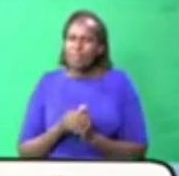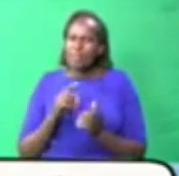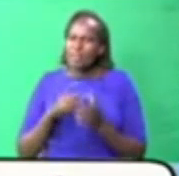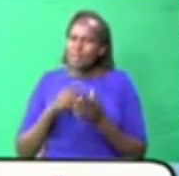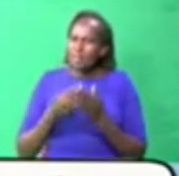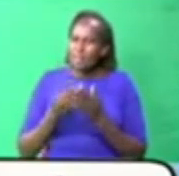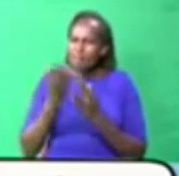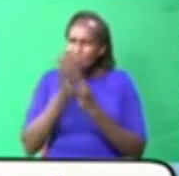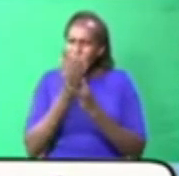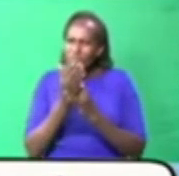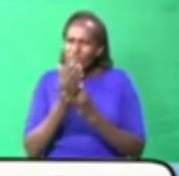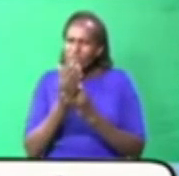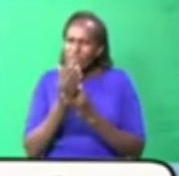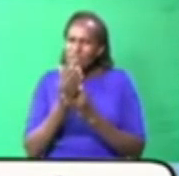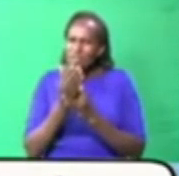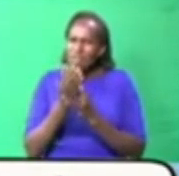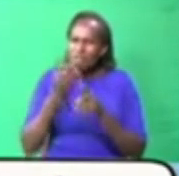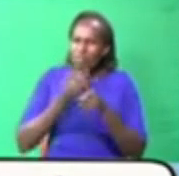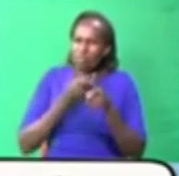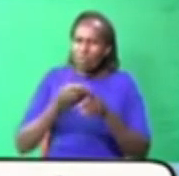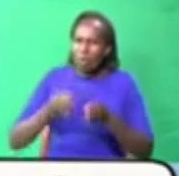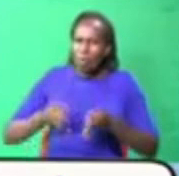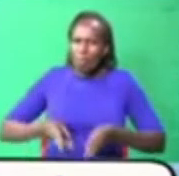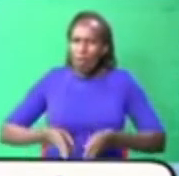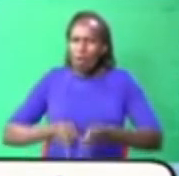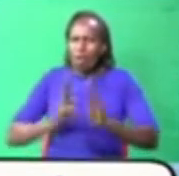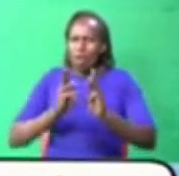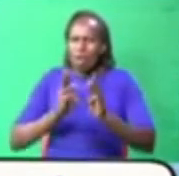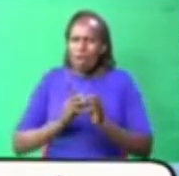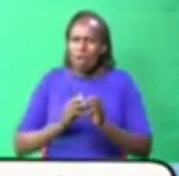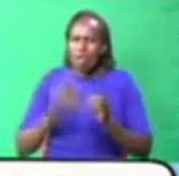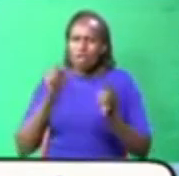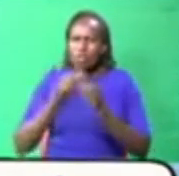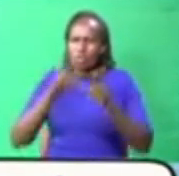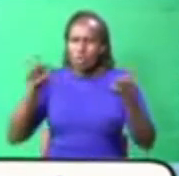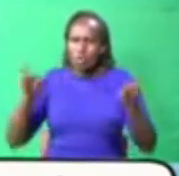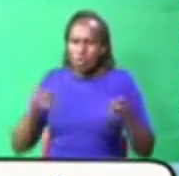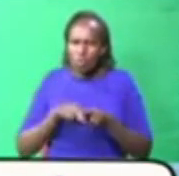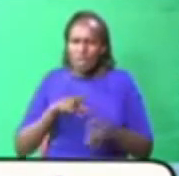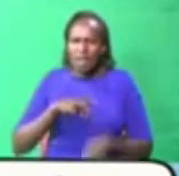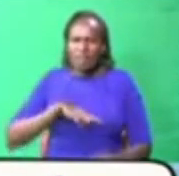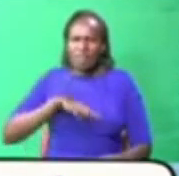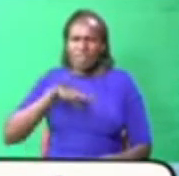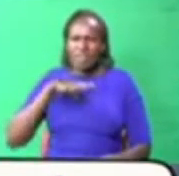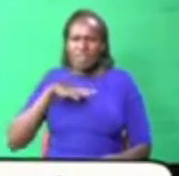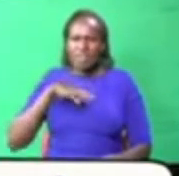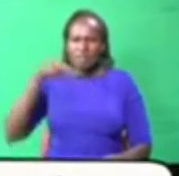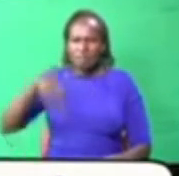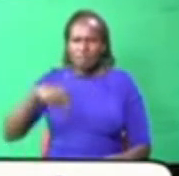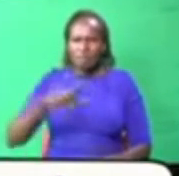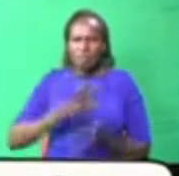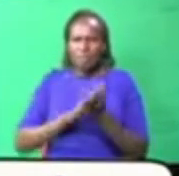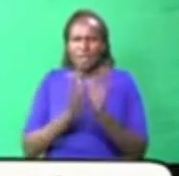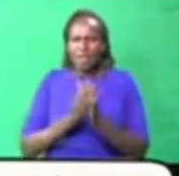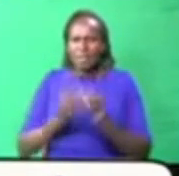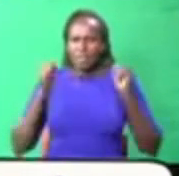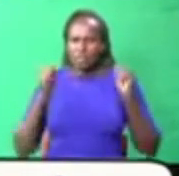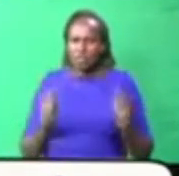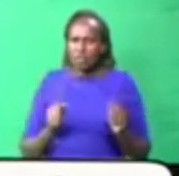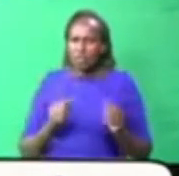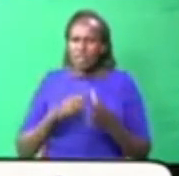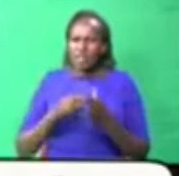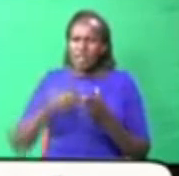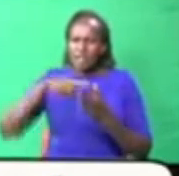Between atoke kwa hall, kuenda kwa room, akasikia miguu imepata nguvu. Akakanyagisha miguu chini, akaanza